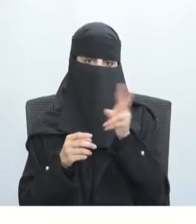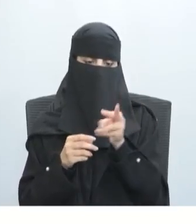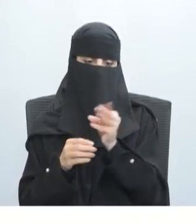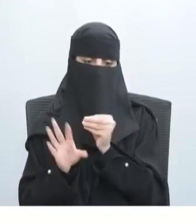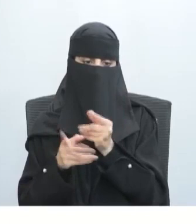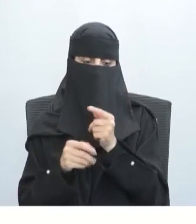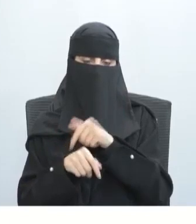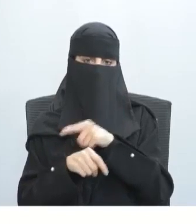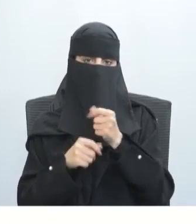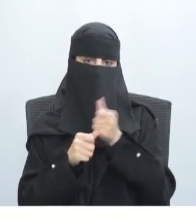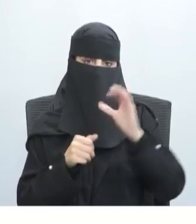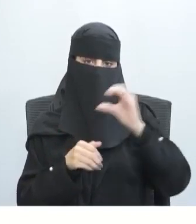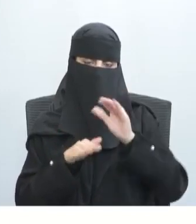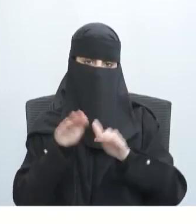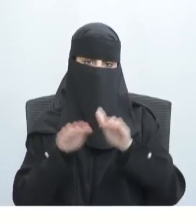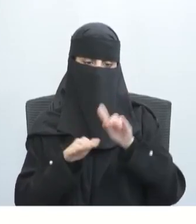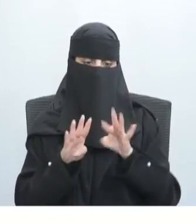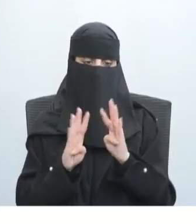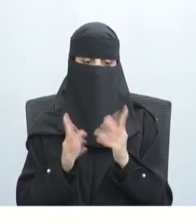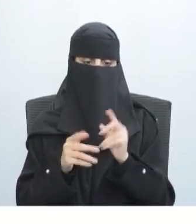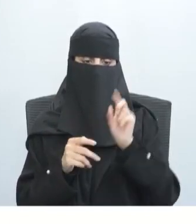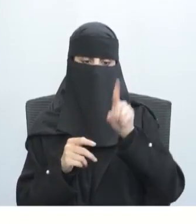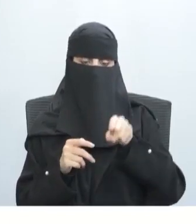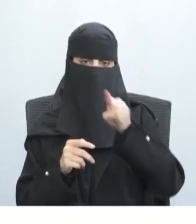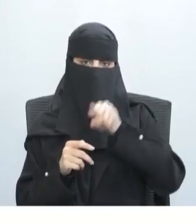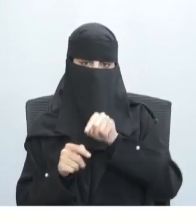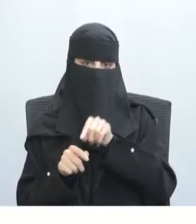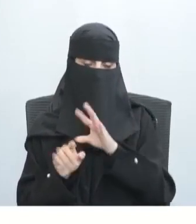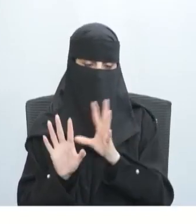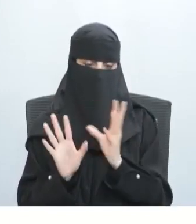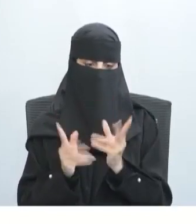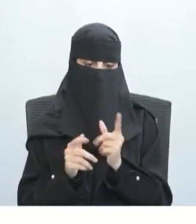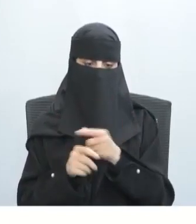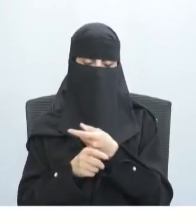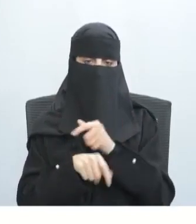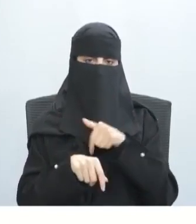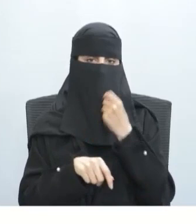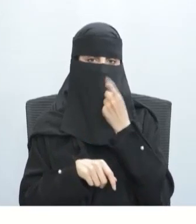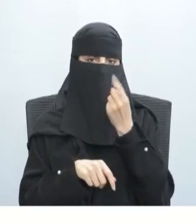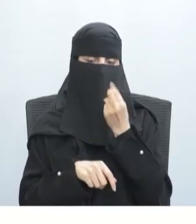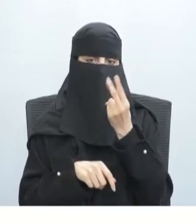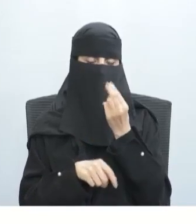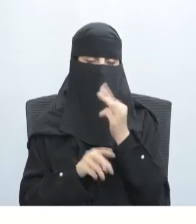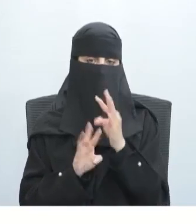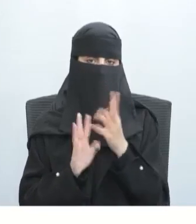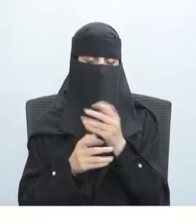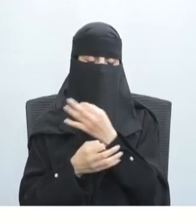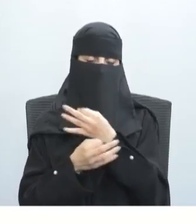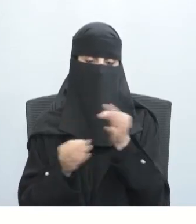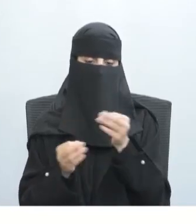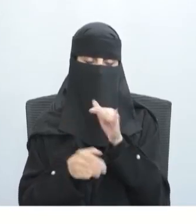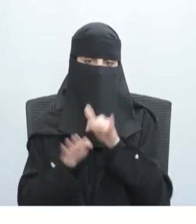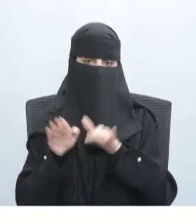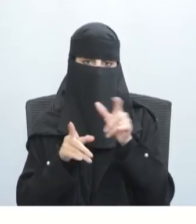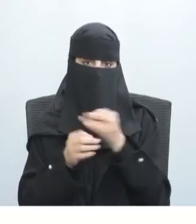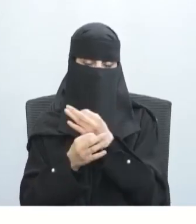نضع الفترات كم هي الفتره سنه سنتين ثلاثه نطبق بشكل بسيط يعطيك المعطيات في السؤال ومن ثم تطبق هذه المعادله